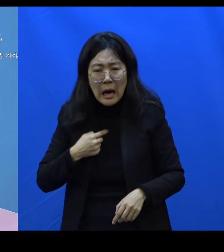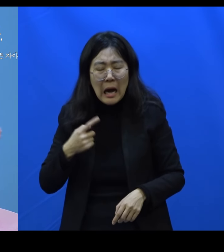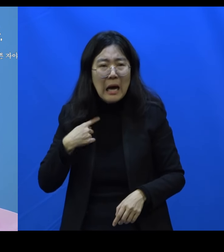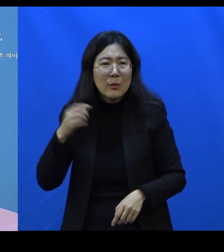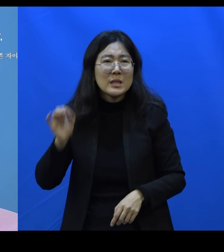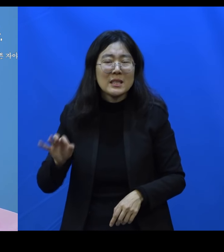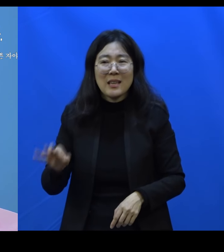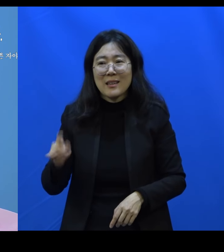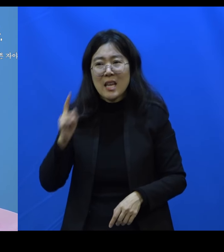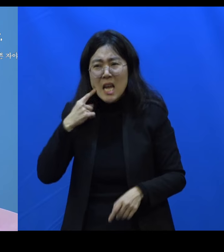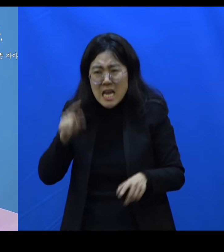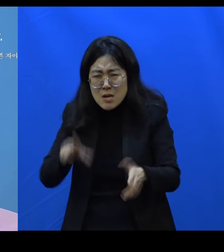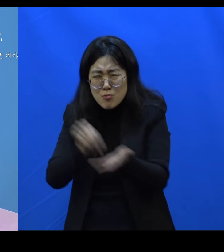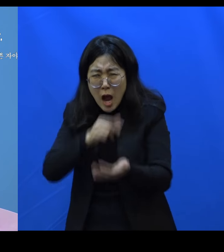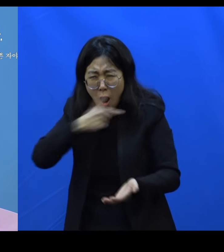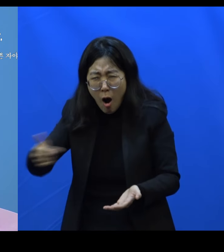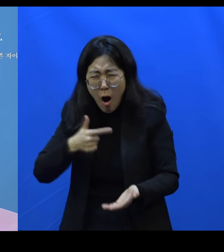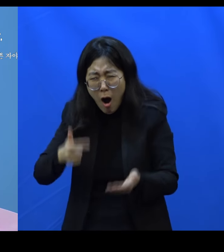그 섬기는